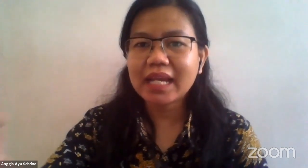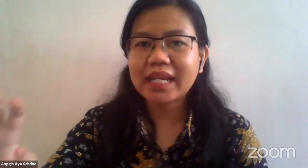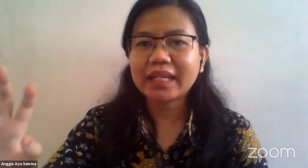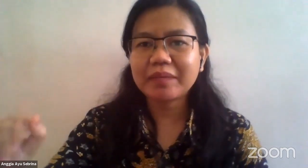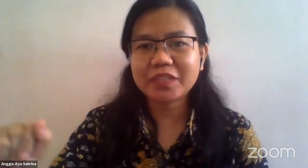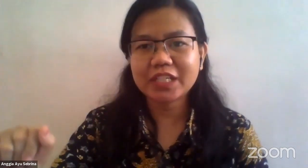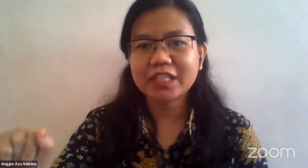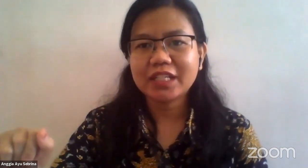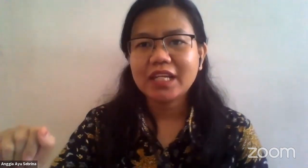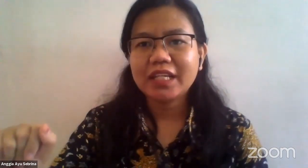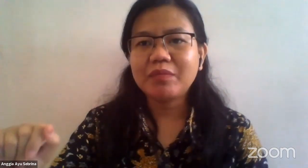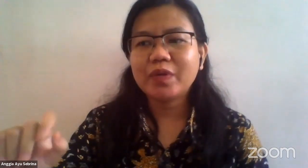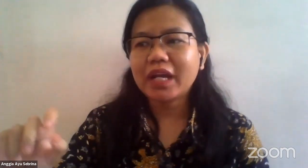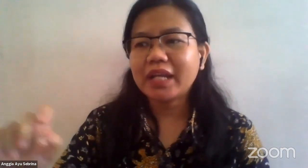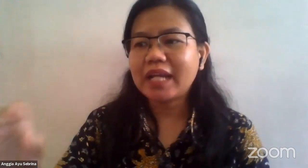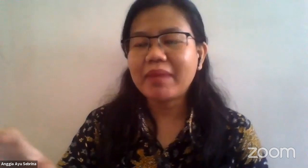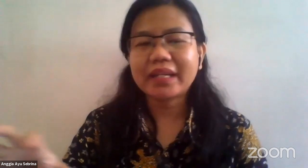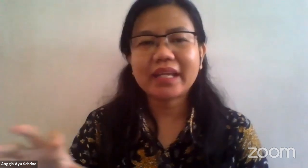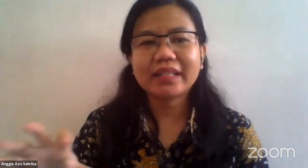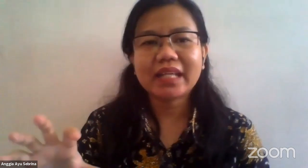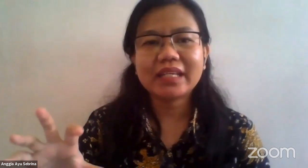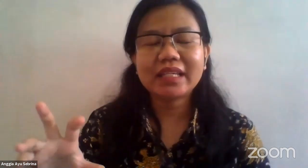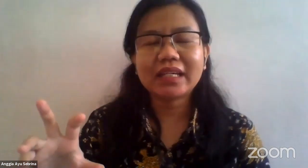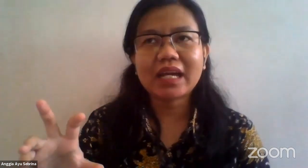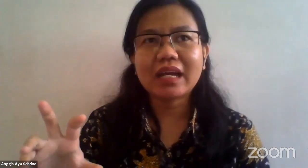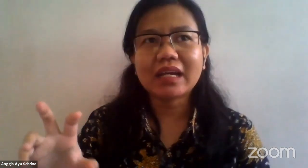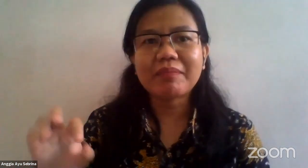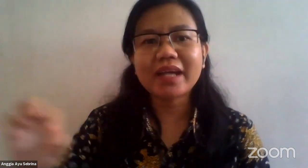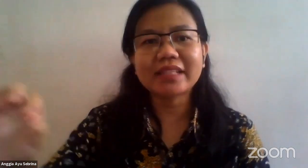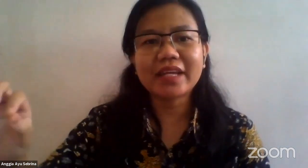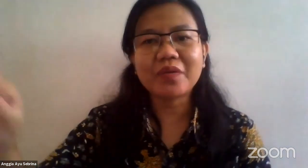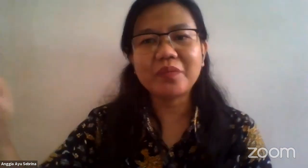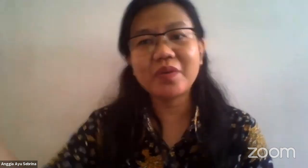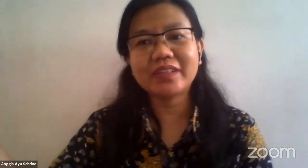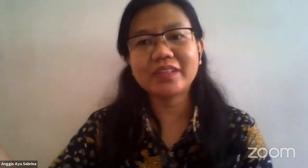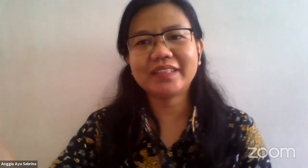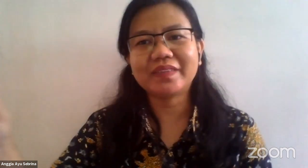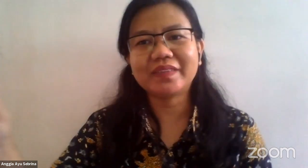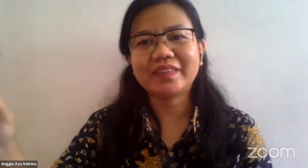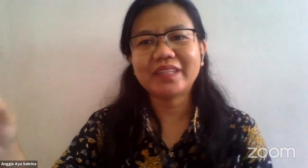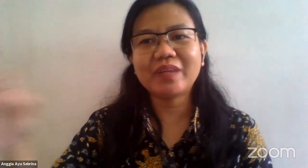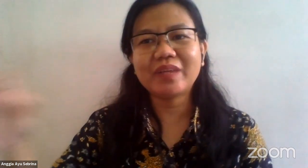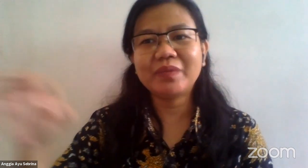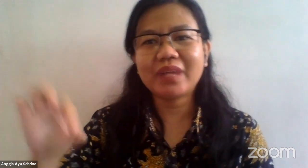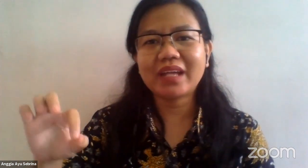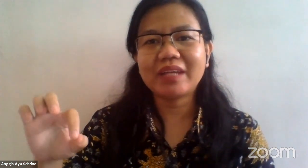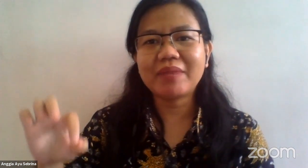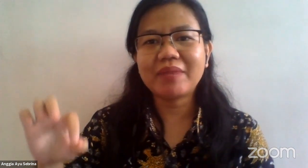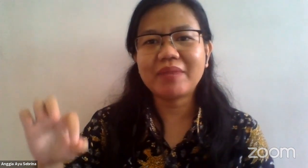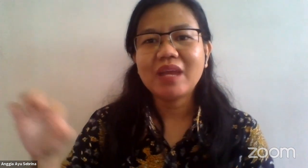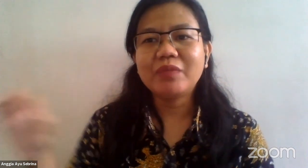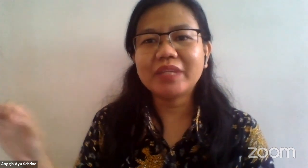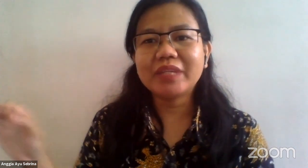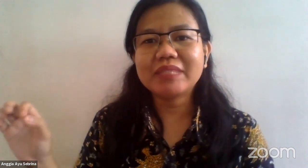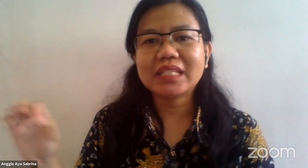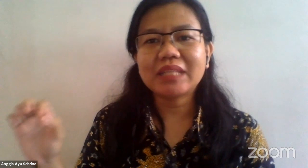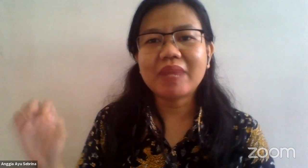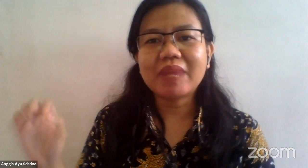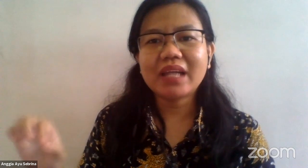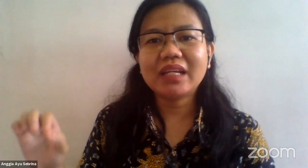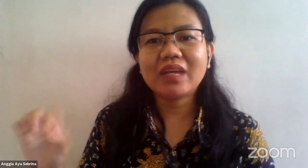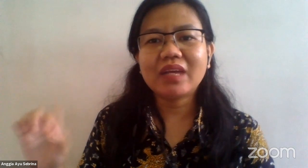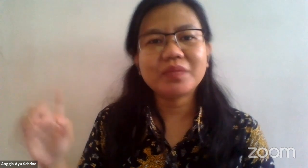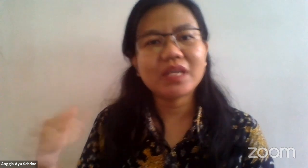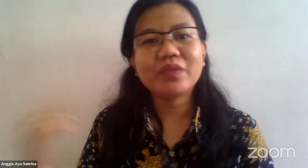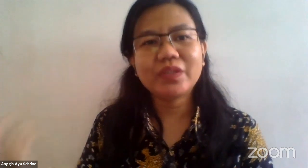ada capture yang menggunakan gambar yang tadi Apakah saya robot itu itu kan menggunakan gambar mungkin bisa